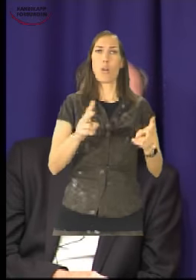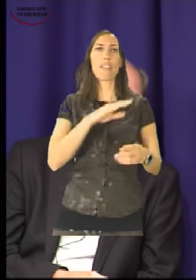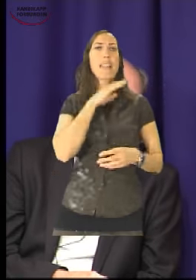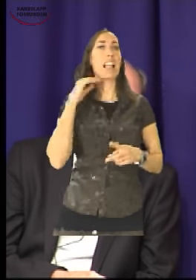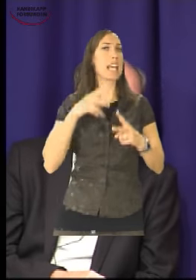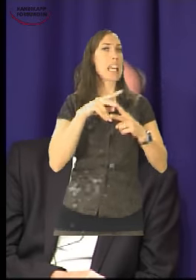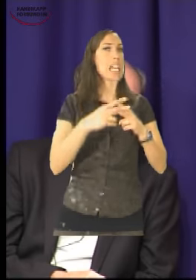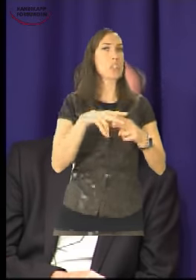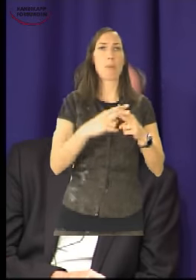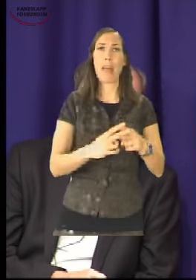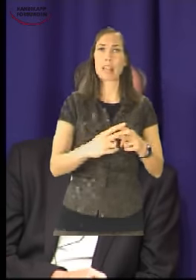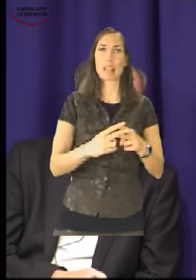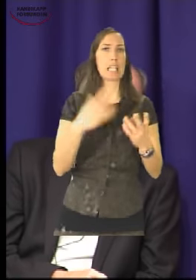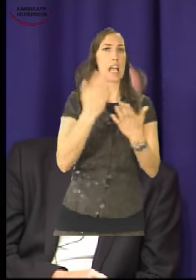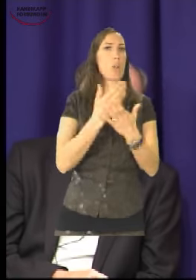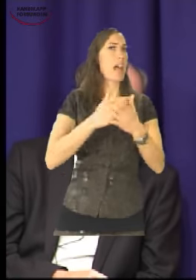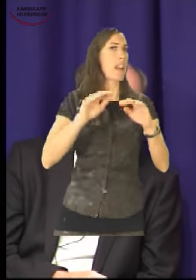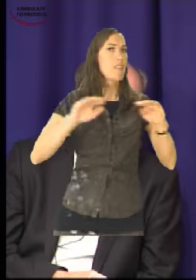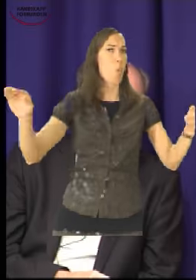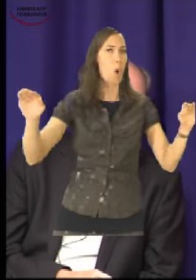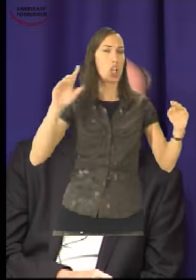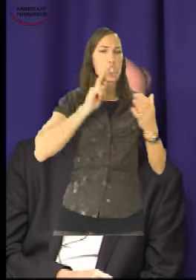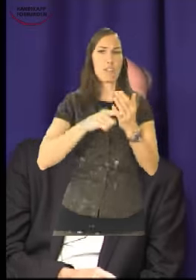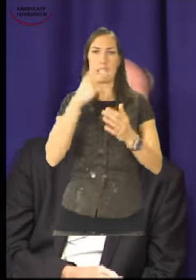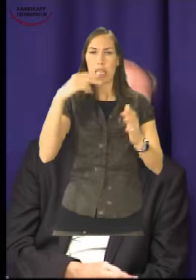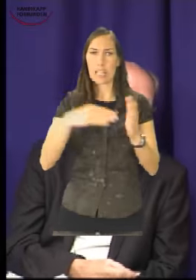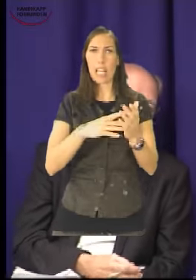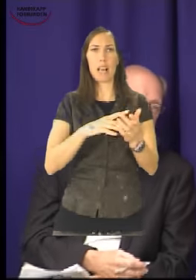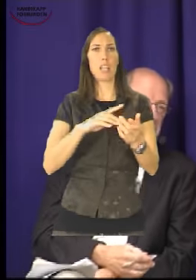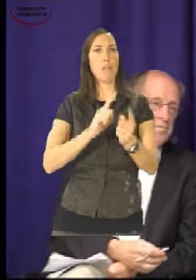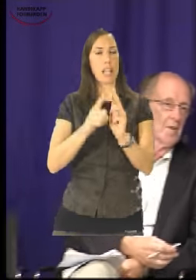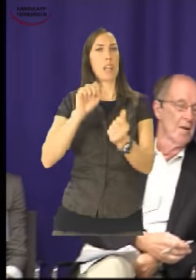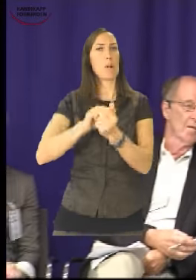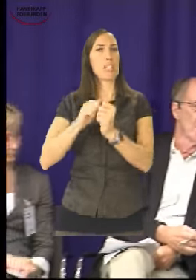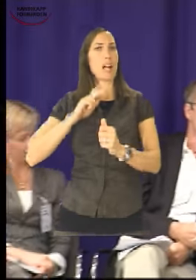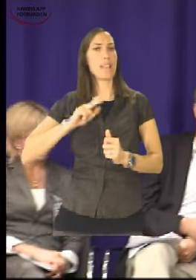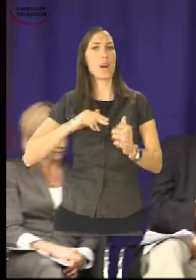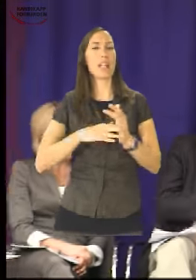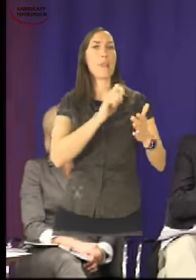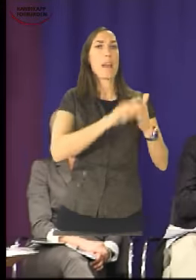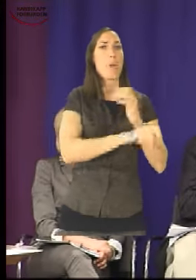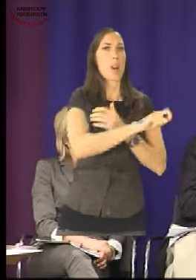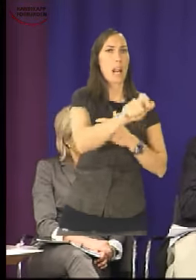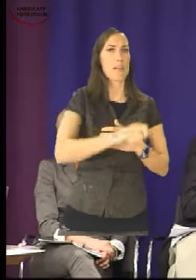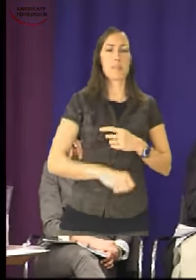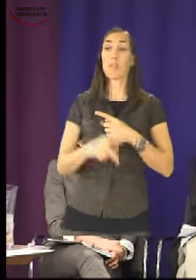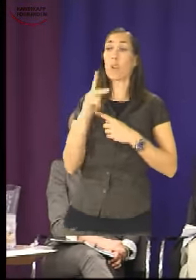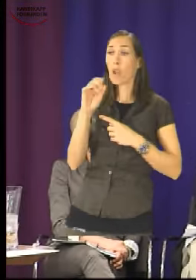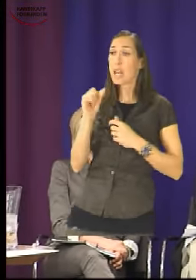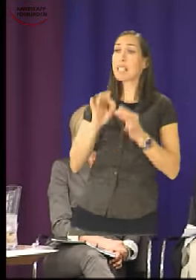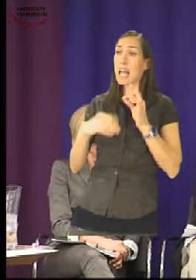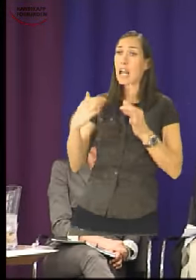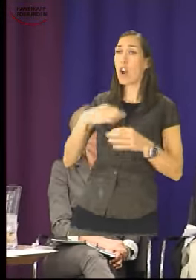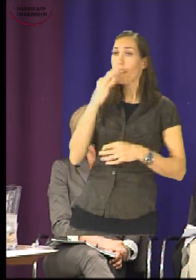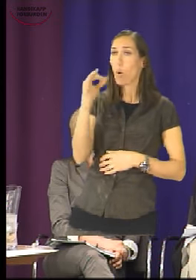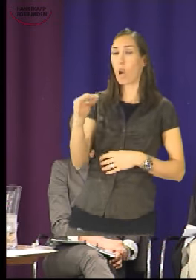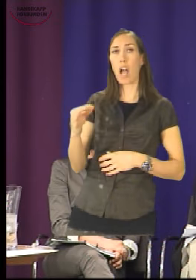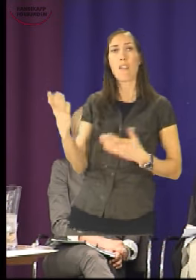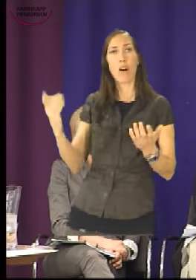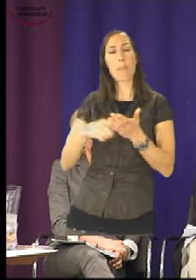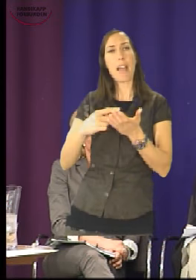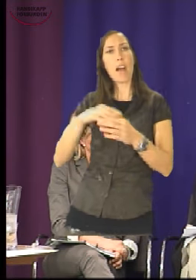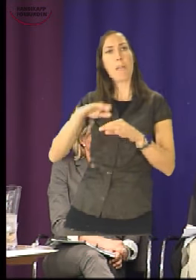instrumenten på nationell nivå för att säkerställa det politiska ansvaret gentemot medborgarna. Men det var just det jag ställde frågan om, vad det innebar mer